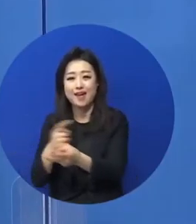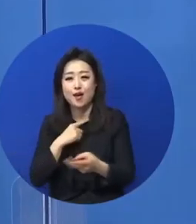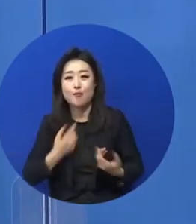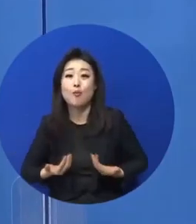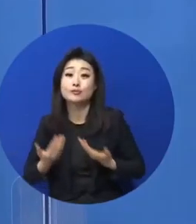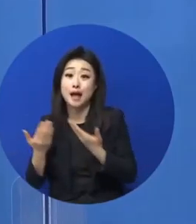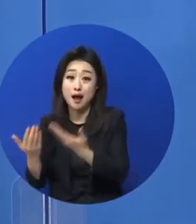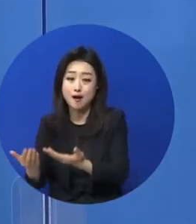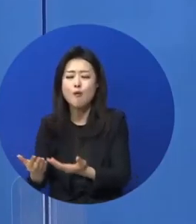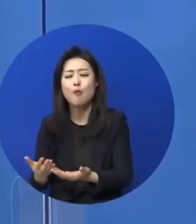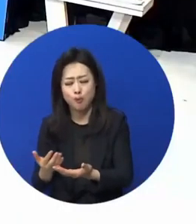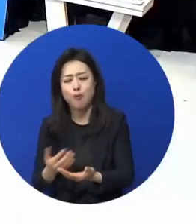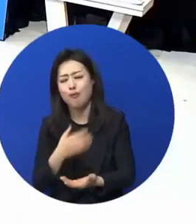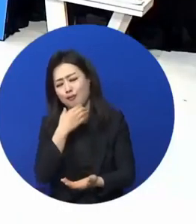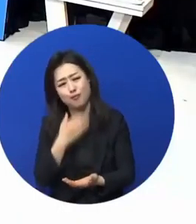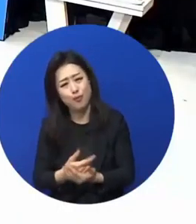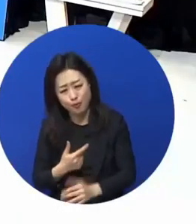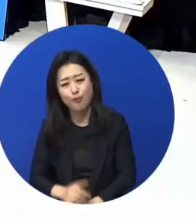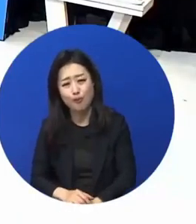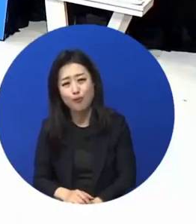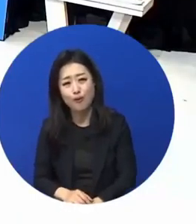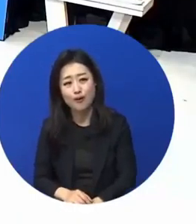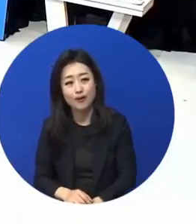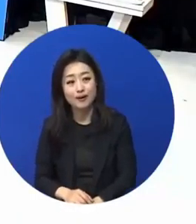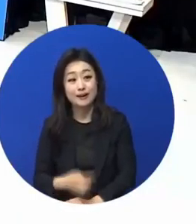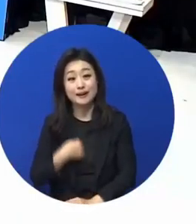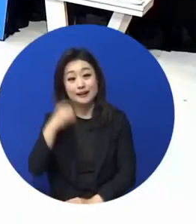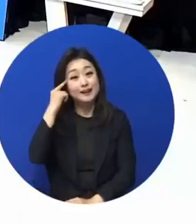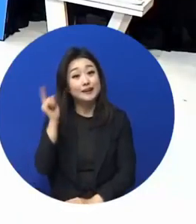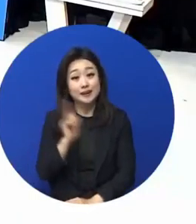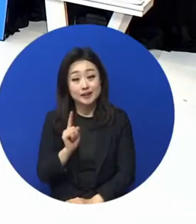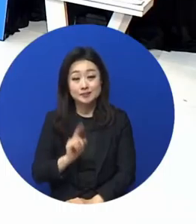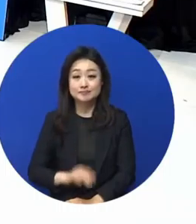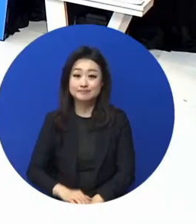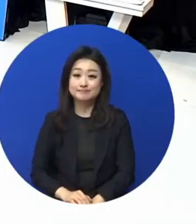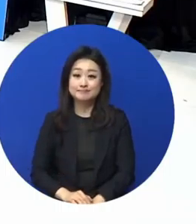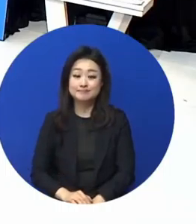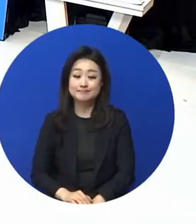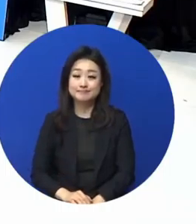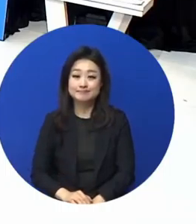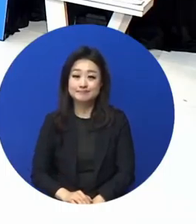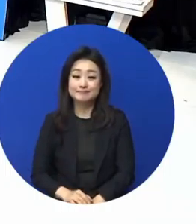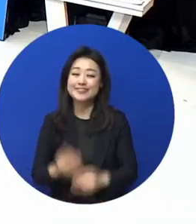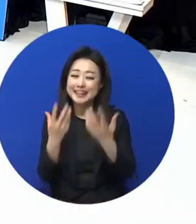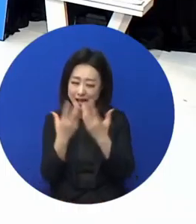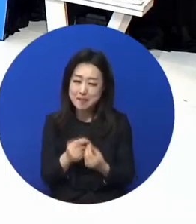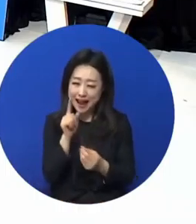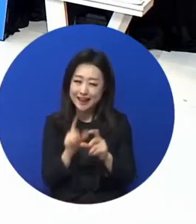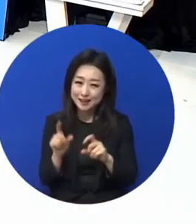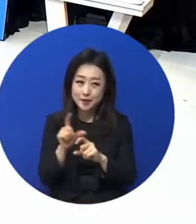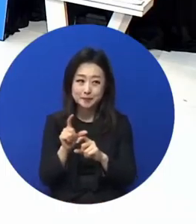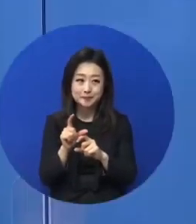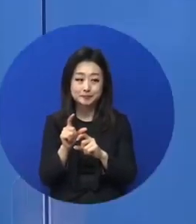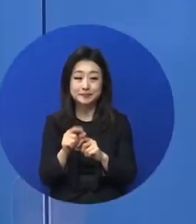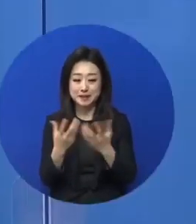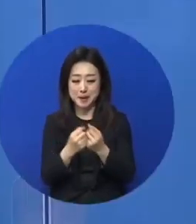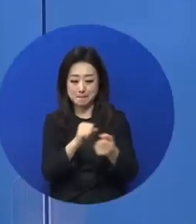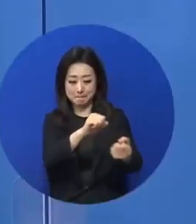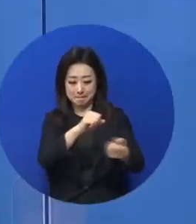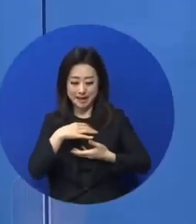굉장히 감동을 받았습니다. 그 두 가지라고 생각을 합니다. 하나는 또 하나만 더 말씀드리면 우리 배달음식